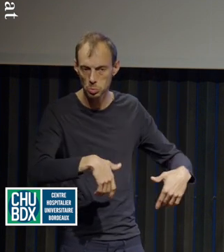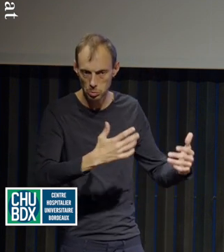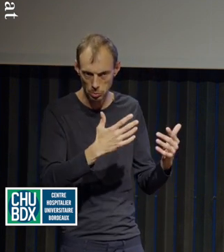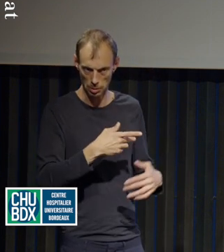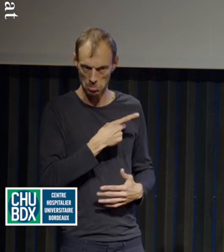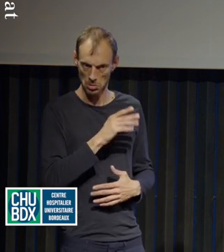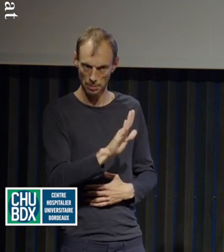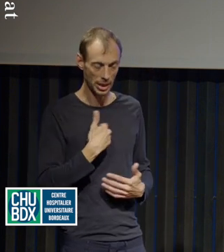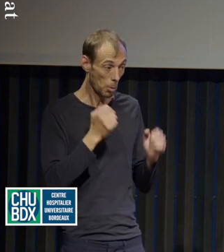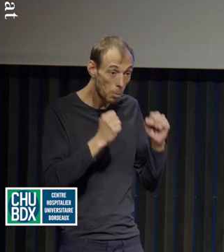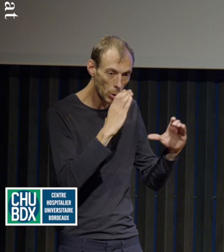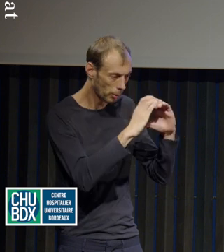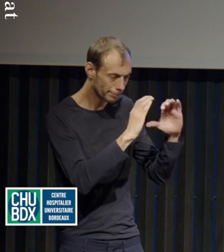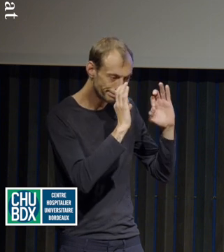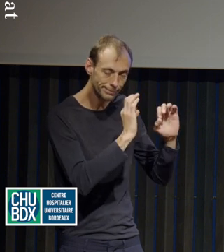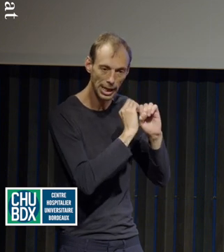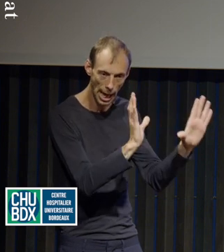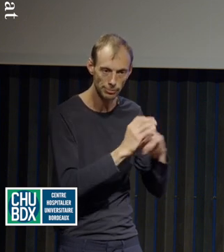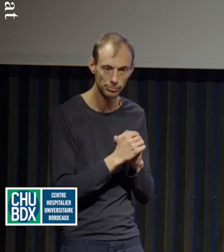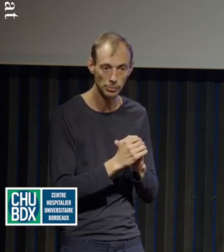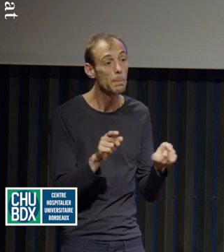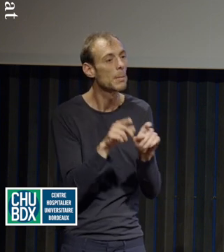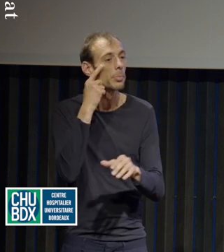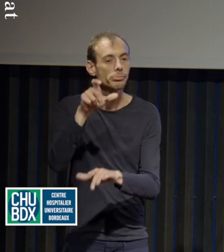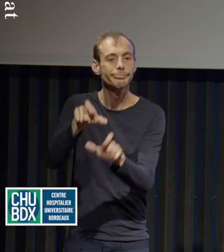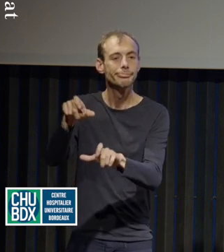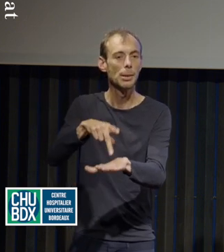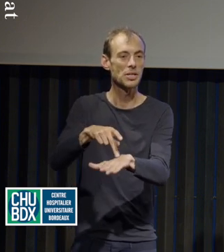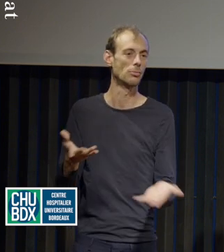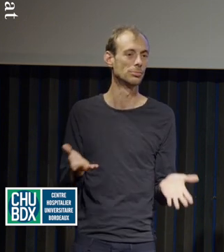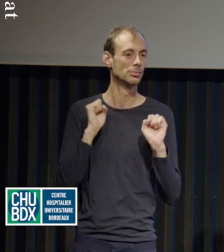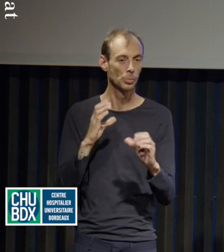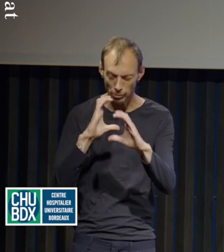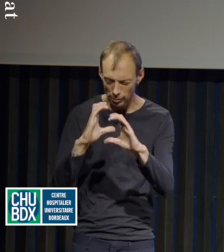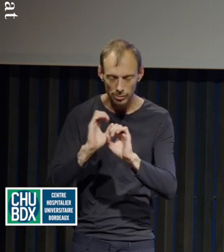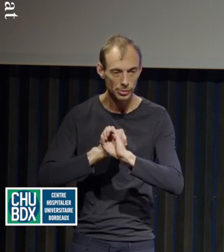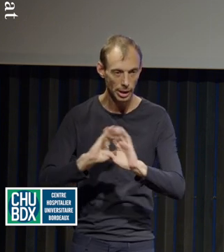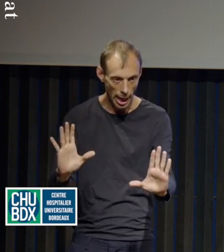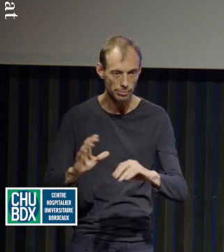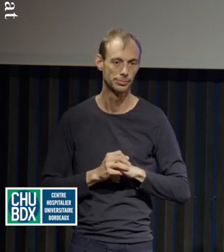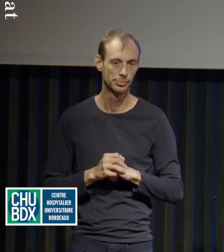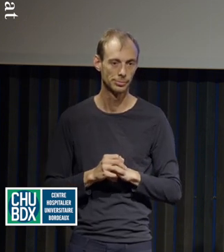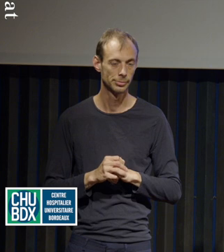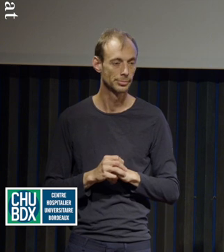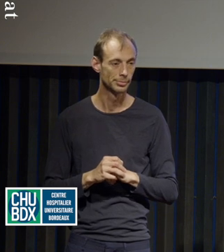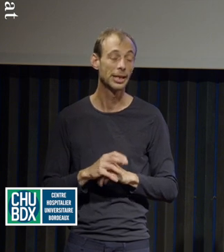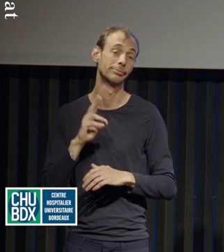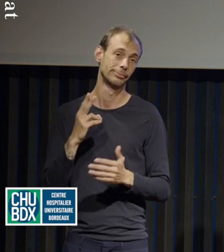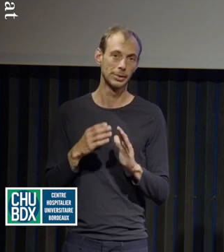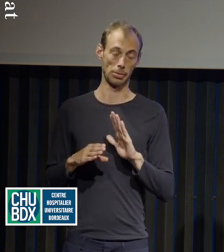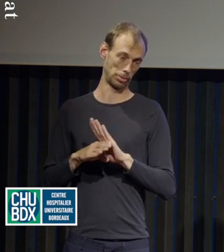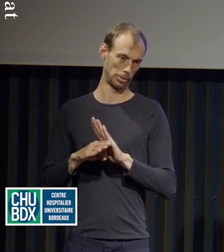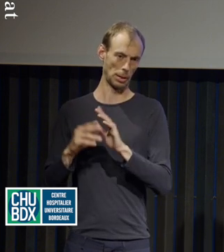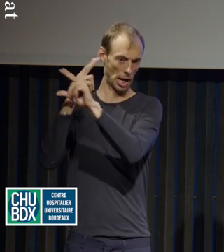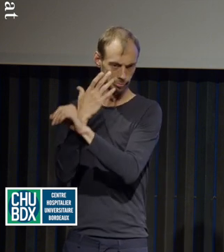Et avant tout, cela avait également comme objectif de pouvoir développer finalement des critères